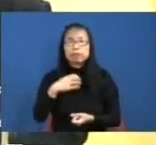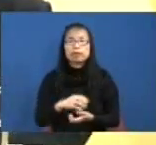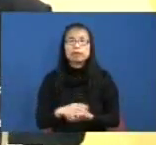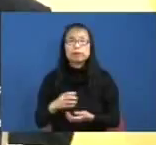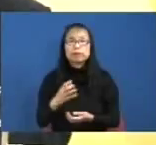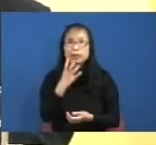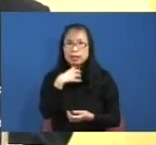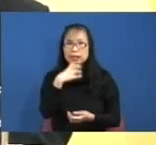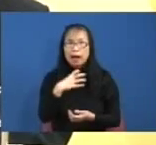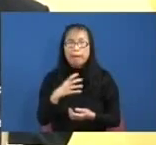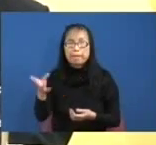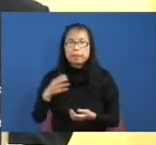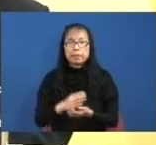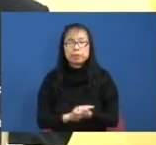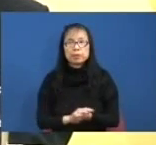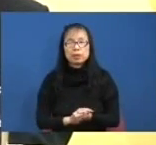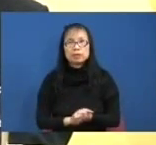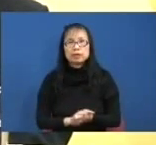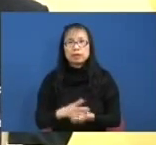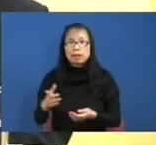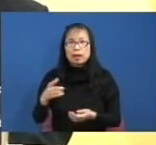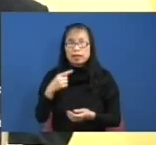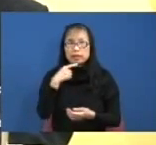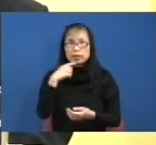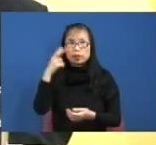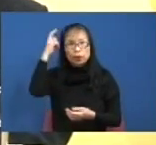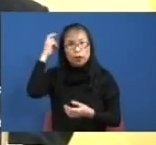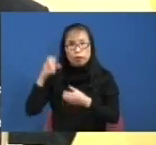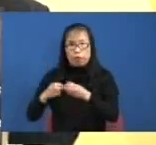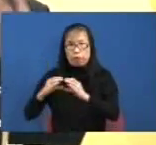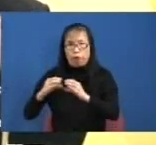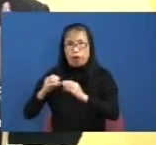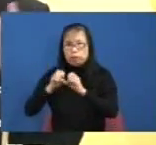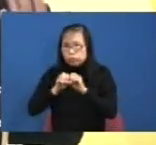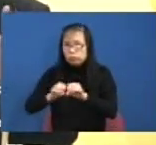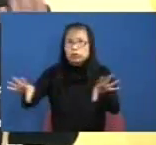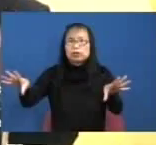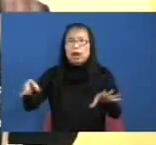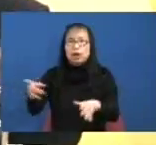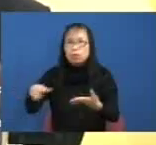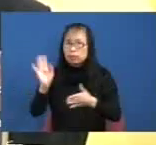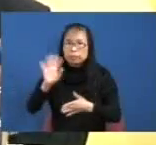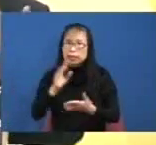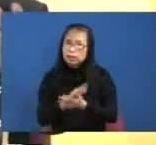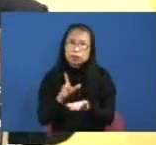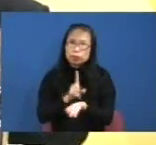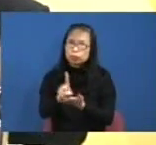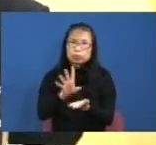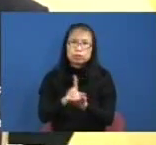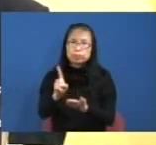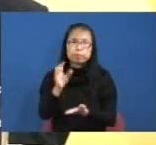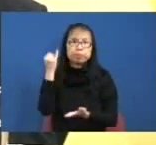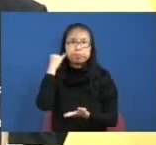如果喺嗰個核嘅擴散嗰度咧，即係我完全唔係呢方面嘅專家啦。咁我